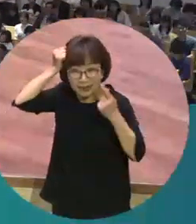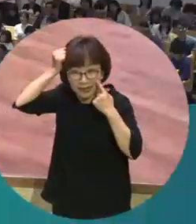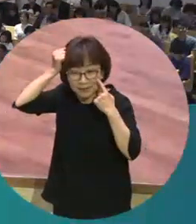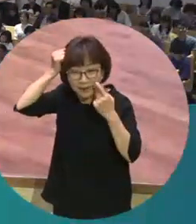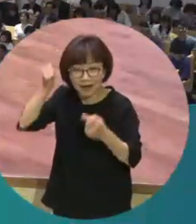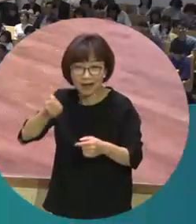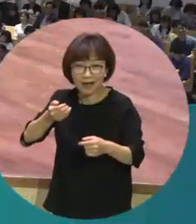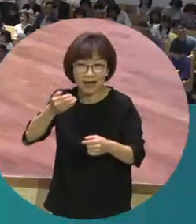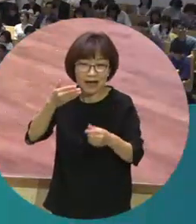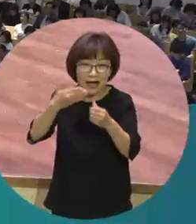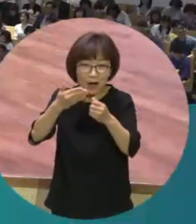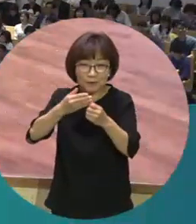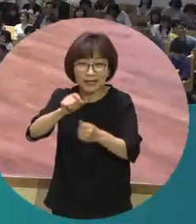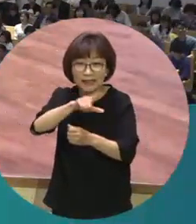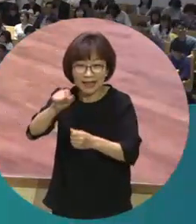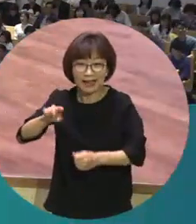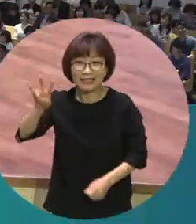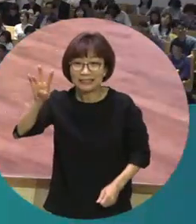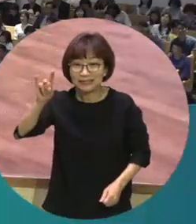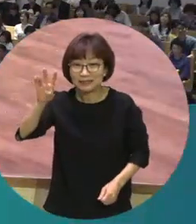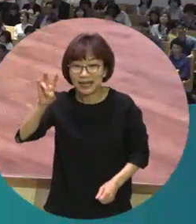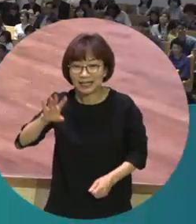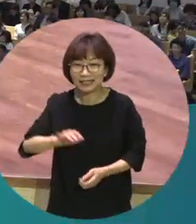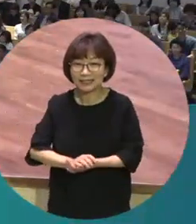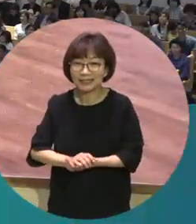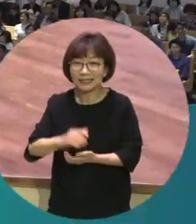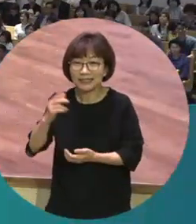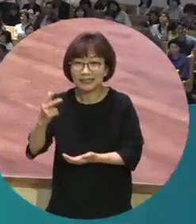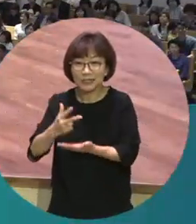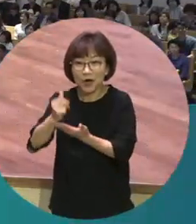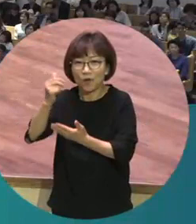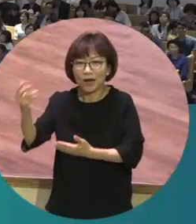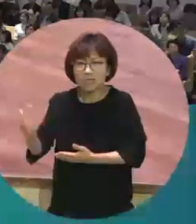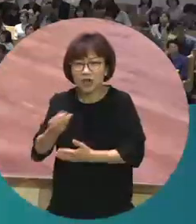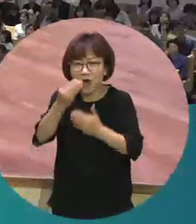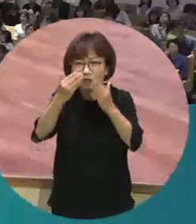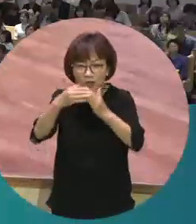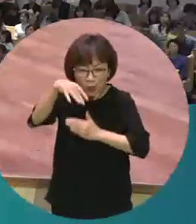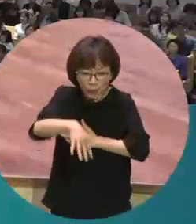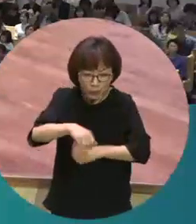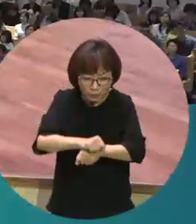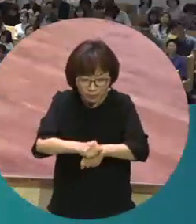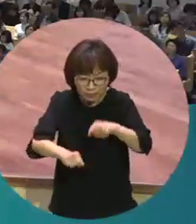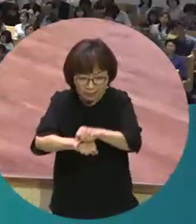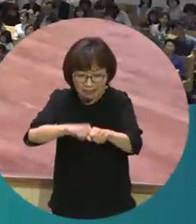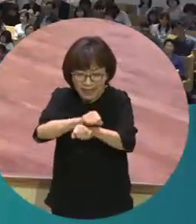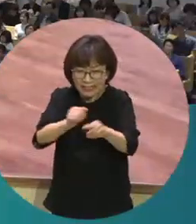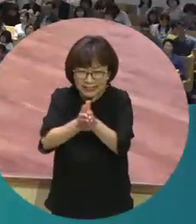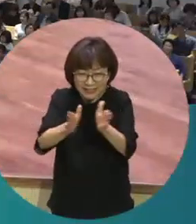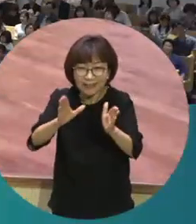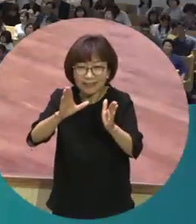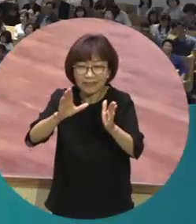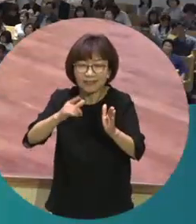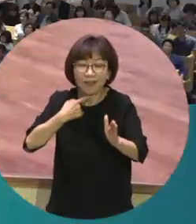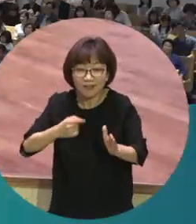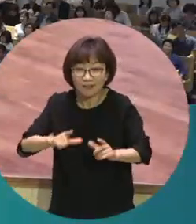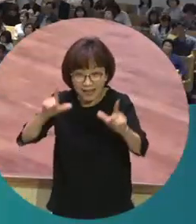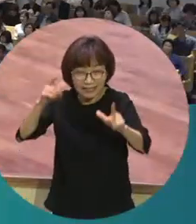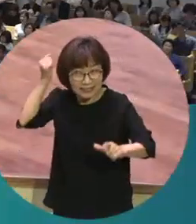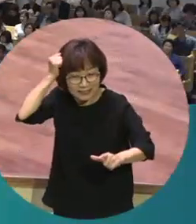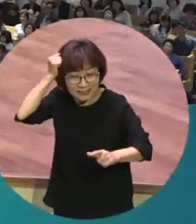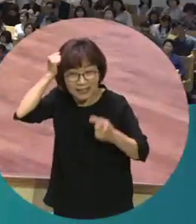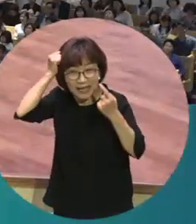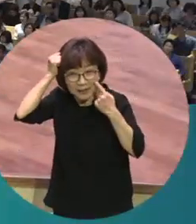달 24일 곧 여호와의 성전 지대를 샀던 날부터 기억하여 보라. 곡식 종자가